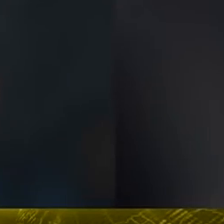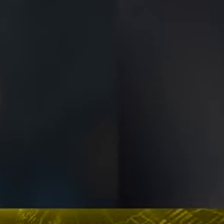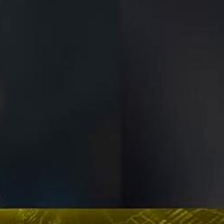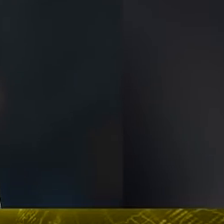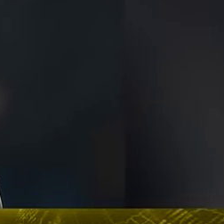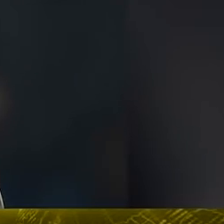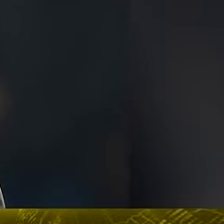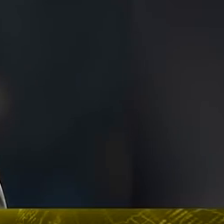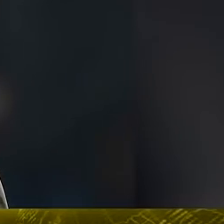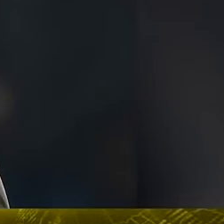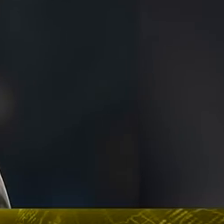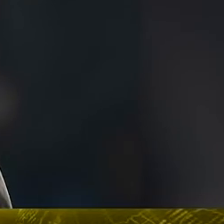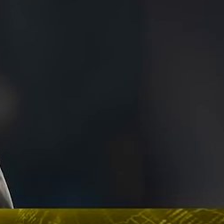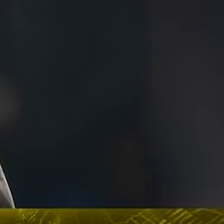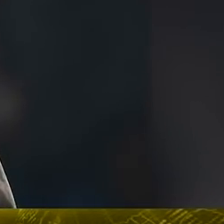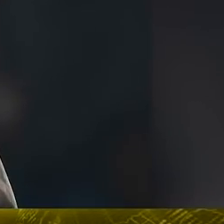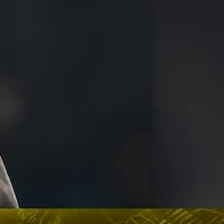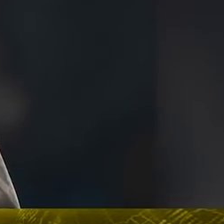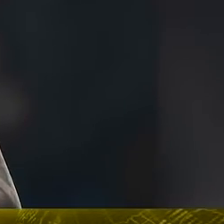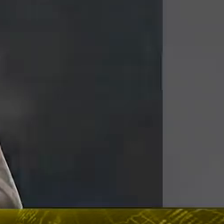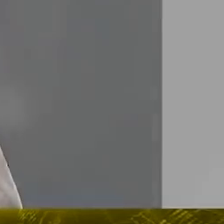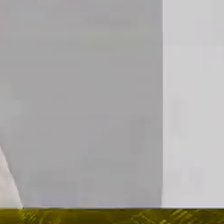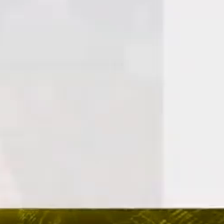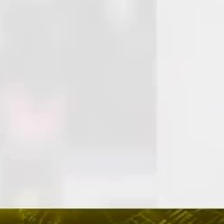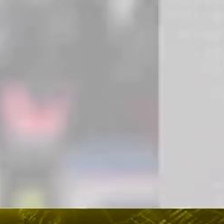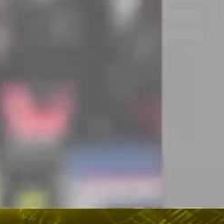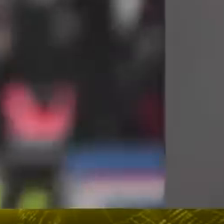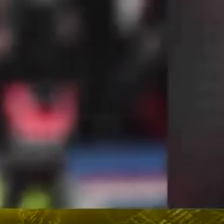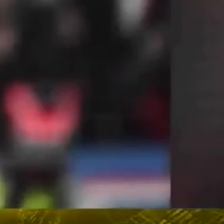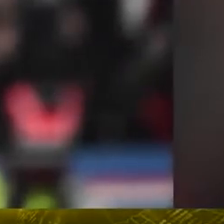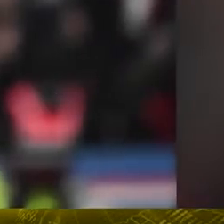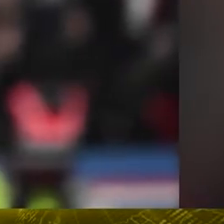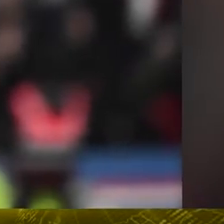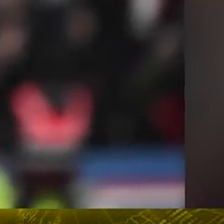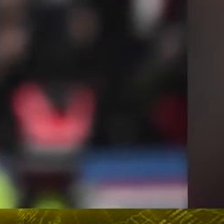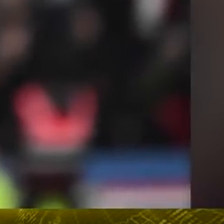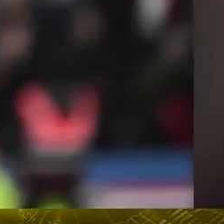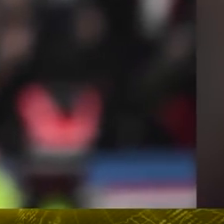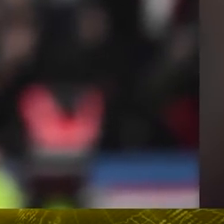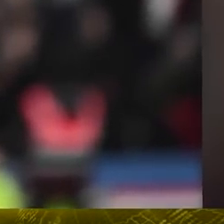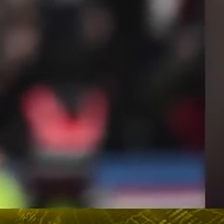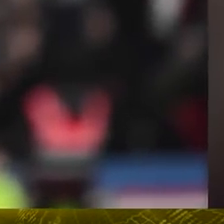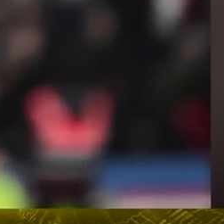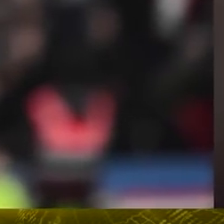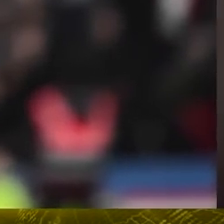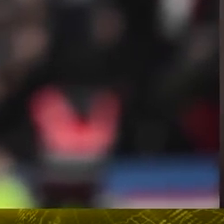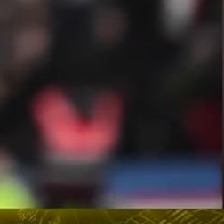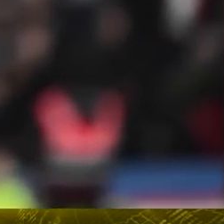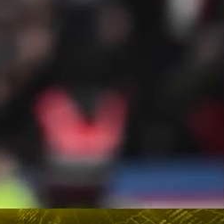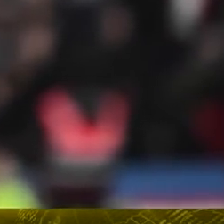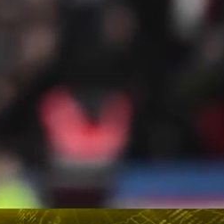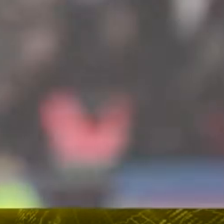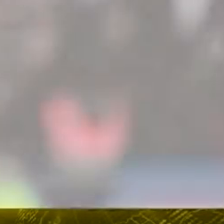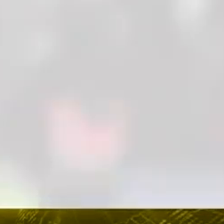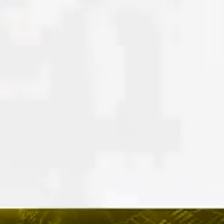میلیون پوند دما بقعت ناتر ازو سخ کم زلو تجلیتیم اب فلما 7 میلیون پوند تا تمن لز نبرد کای حضین بشن که ویروس